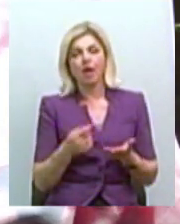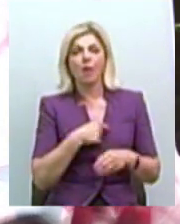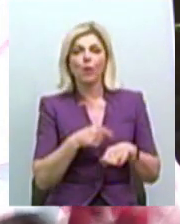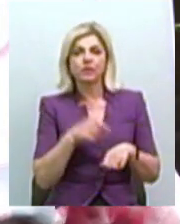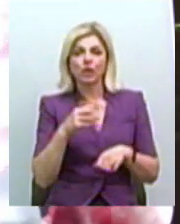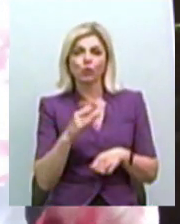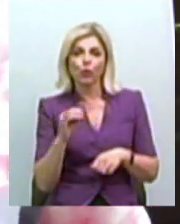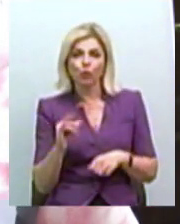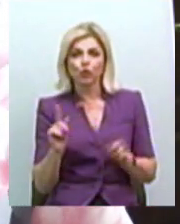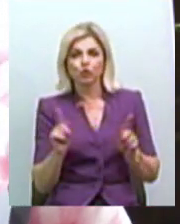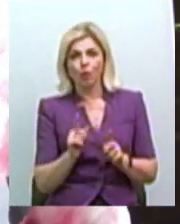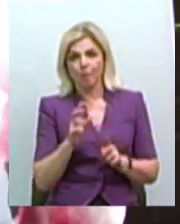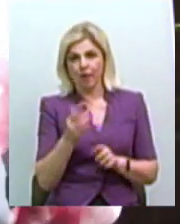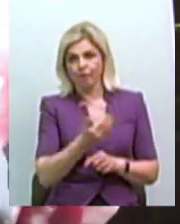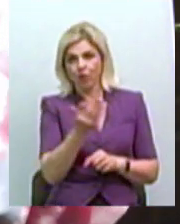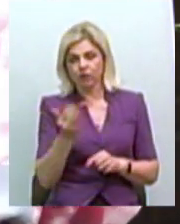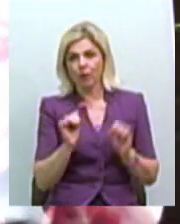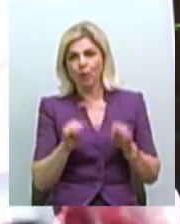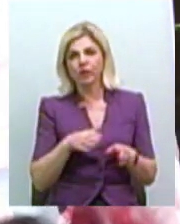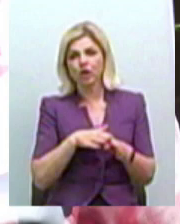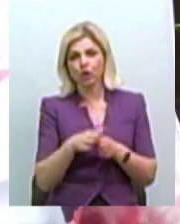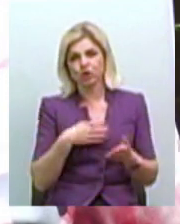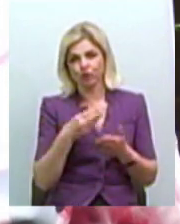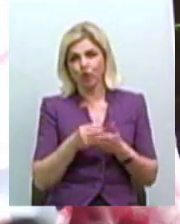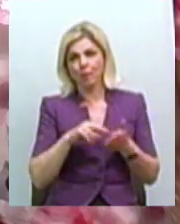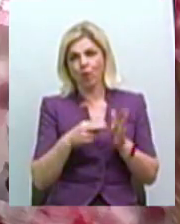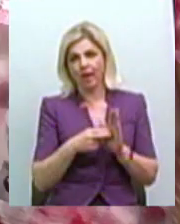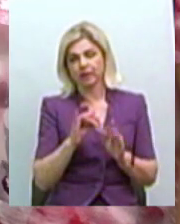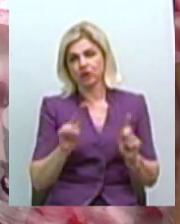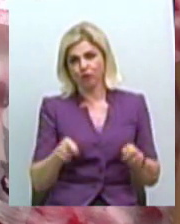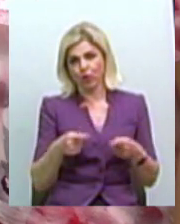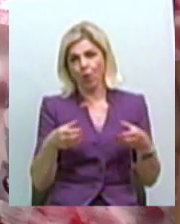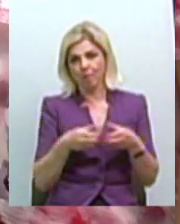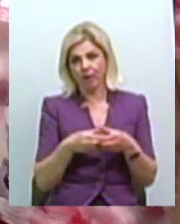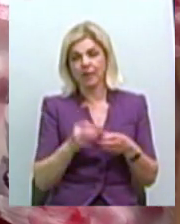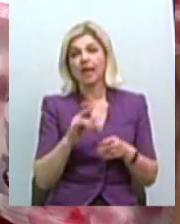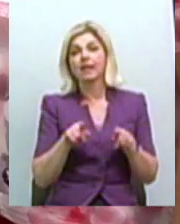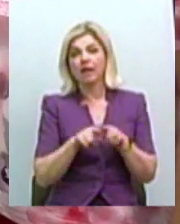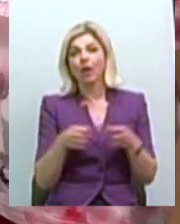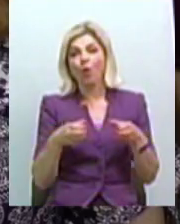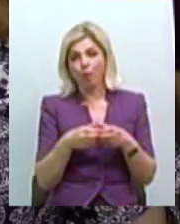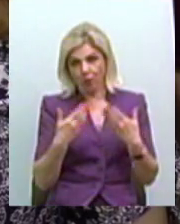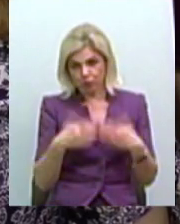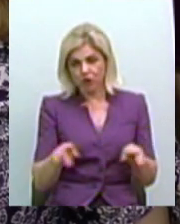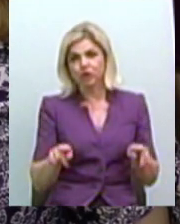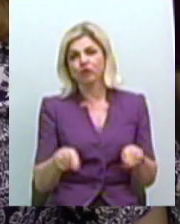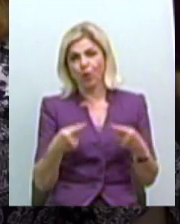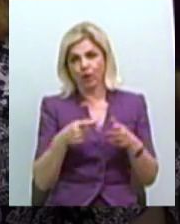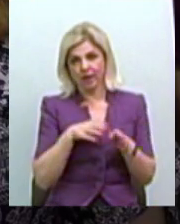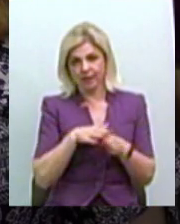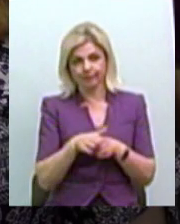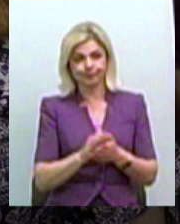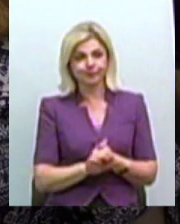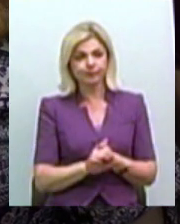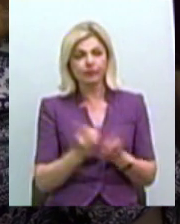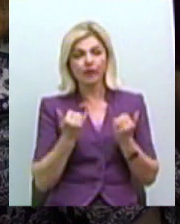емоційної, для того, щоб вони могли реалізувати свої проєкти і створювати команди. І такі команди вже створені. На сьогодні